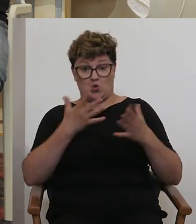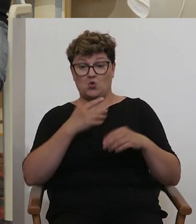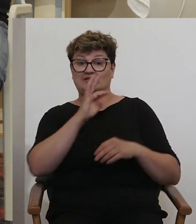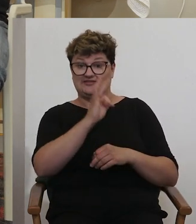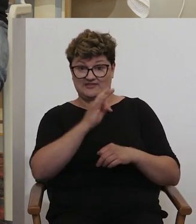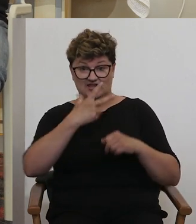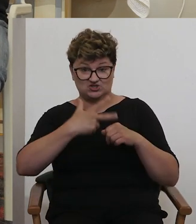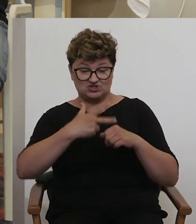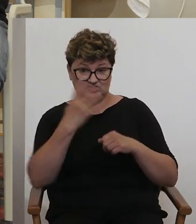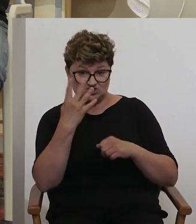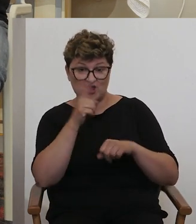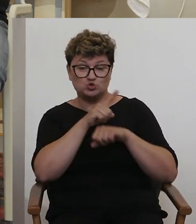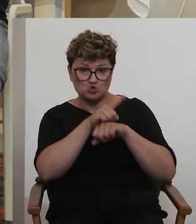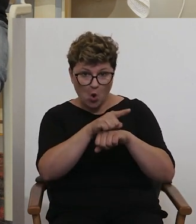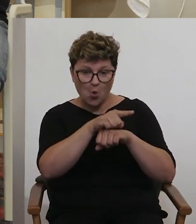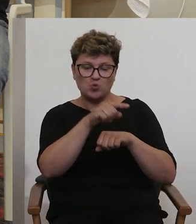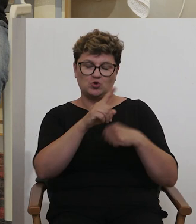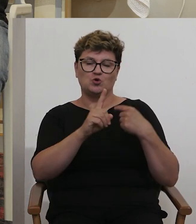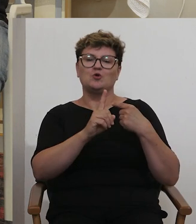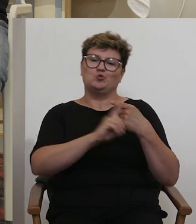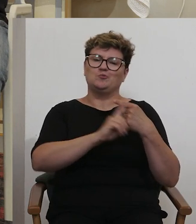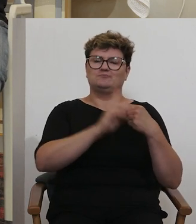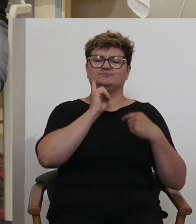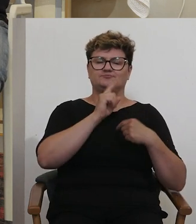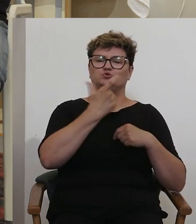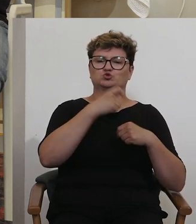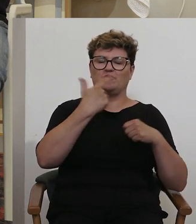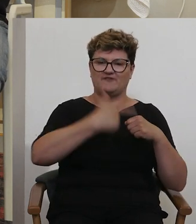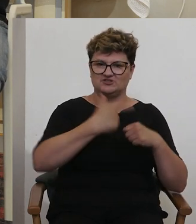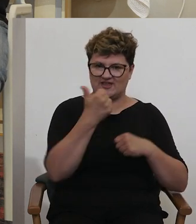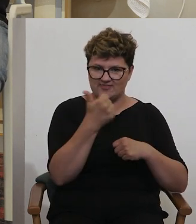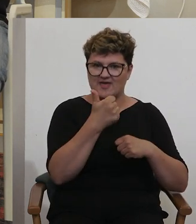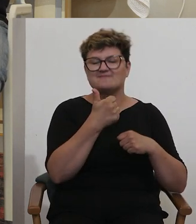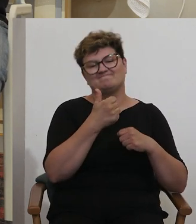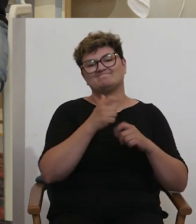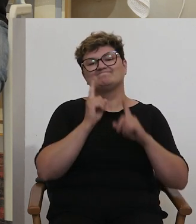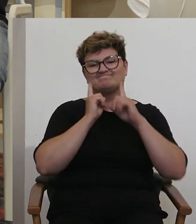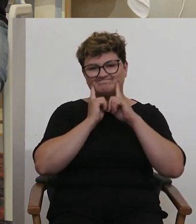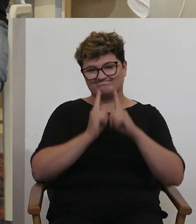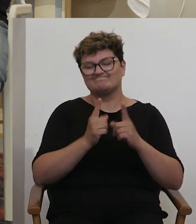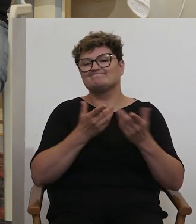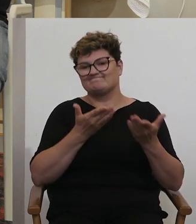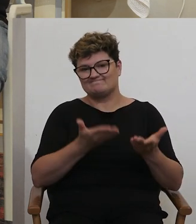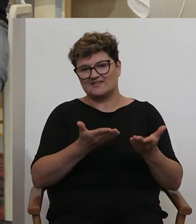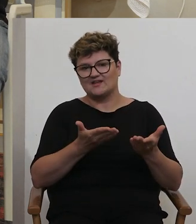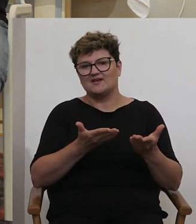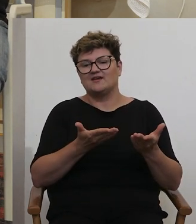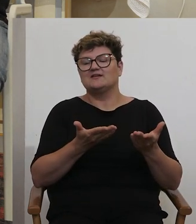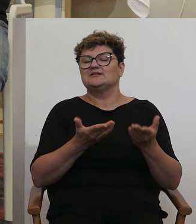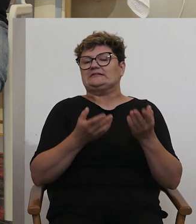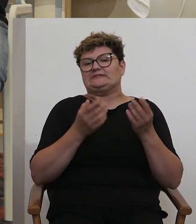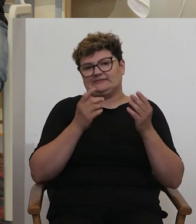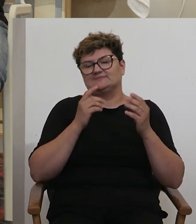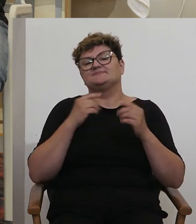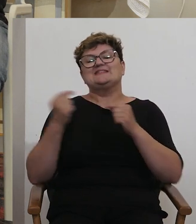czołg T-34 numer 121, to trzeba powiedzieć, że tak, że rzeczywiście